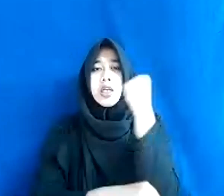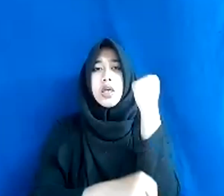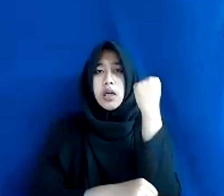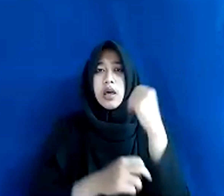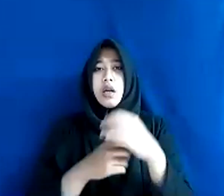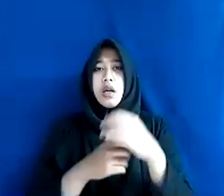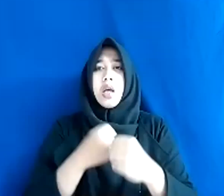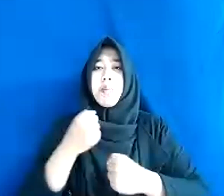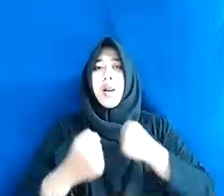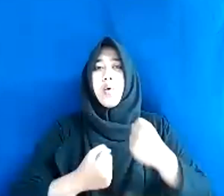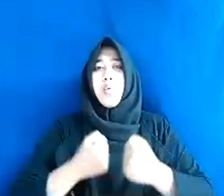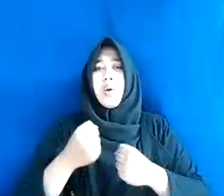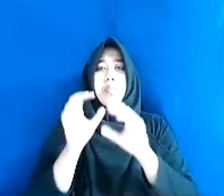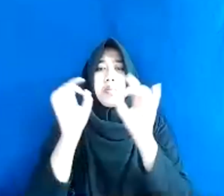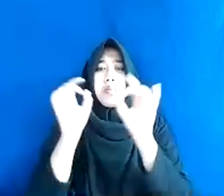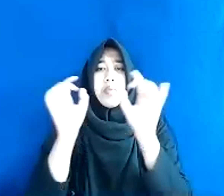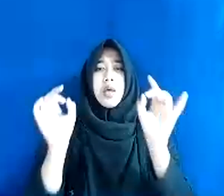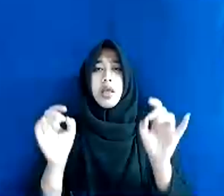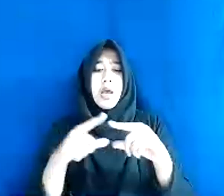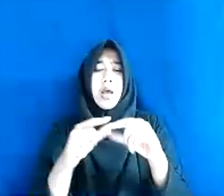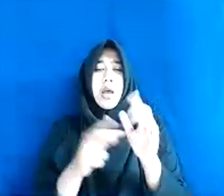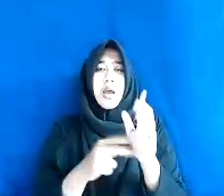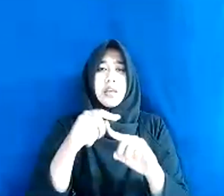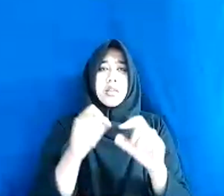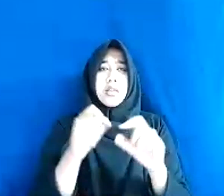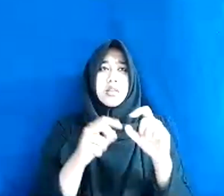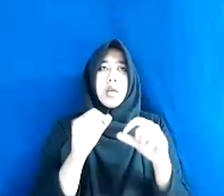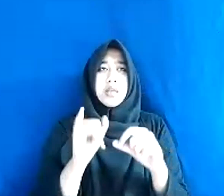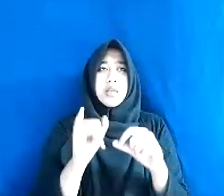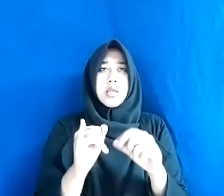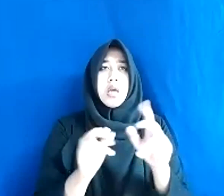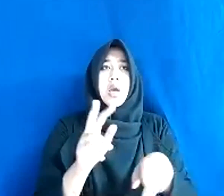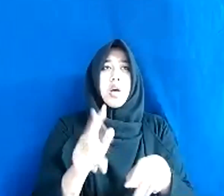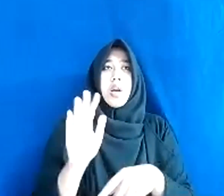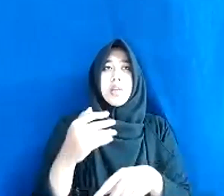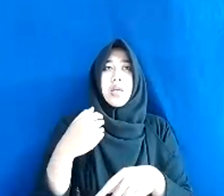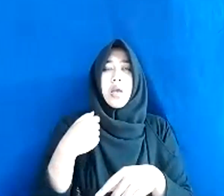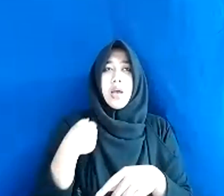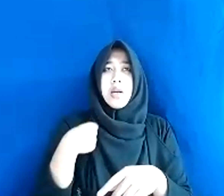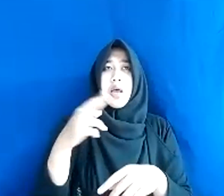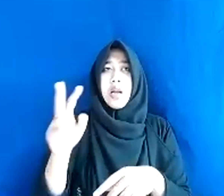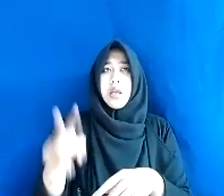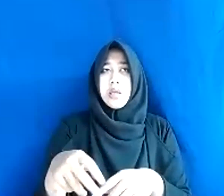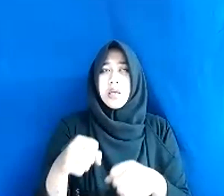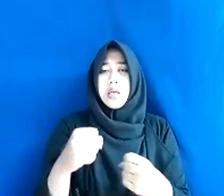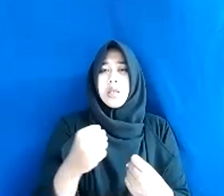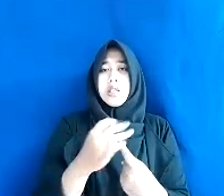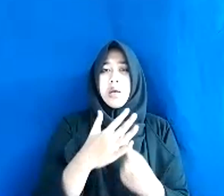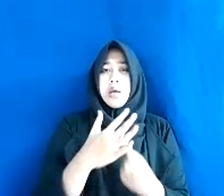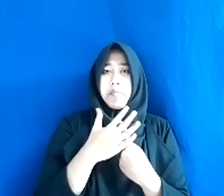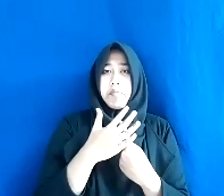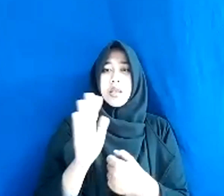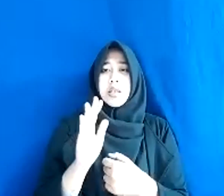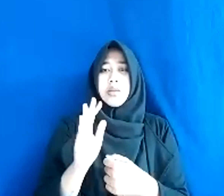terjadi seperti itu dampaknya tidak terlalu merusak. Dan karena memang dampaknya luar biasa di